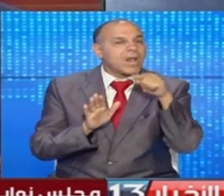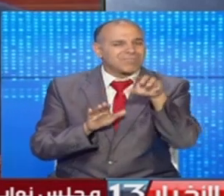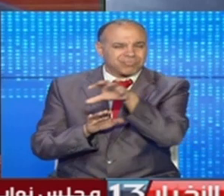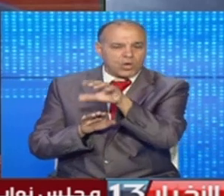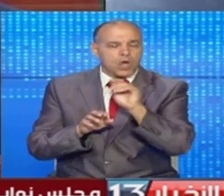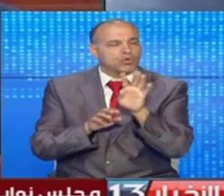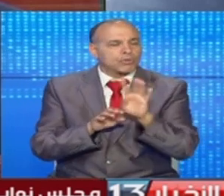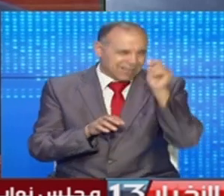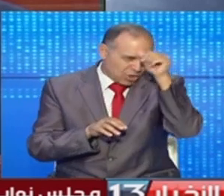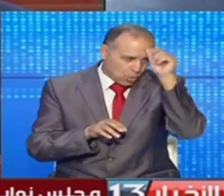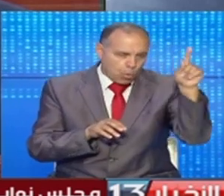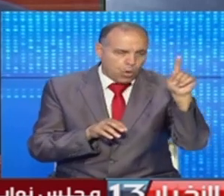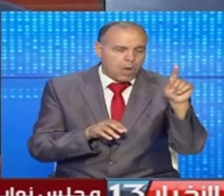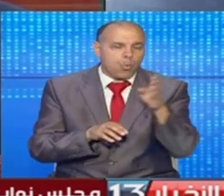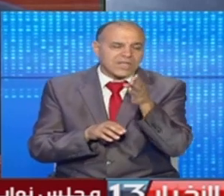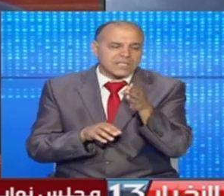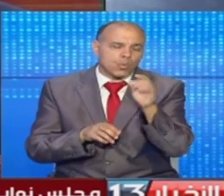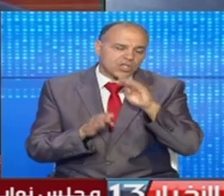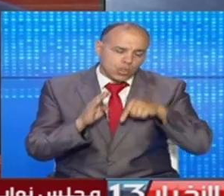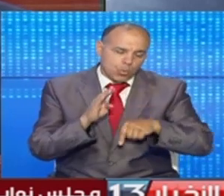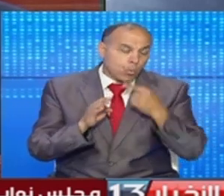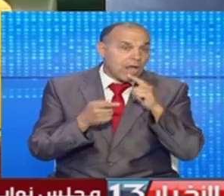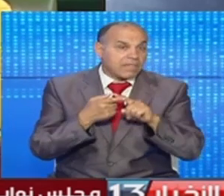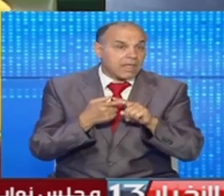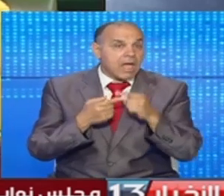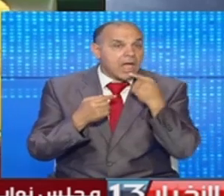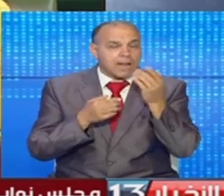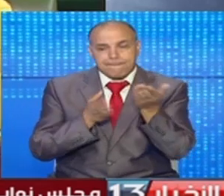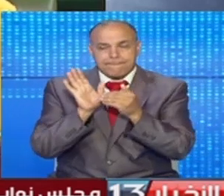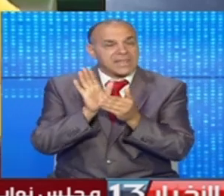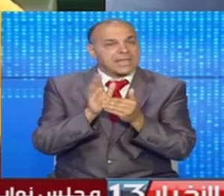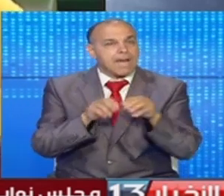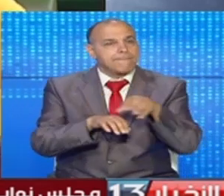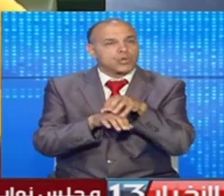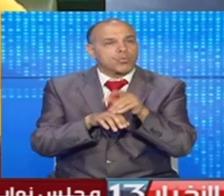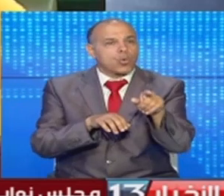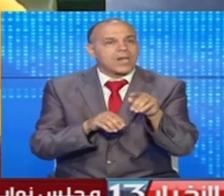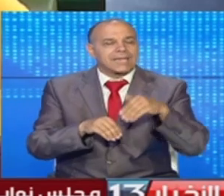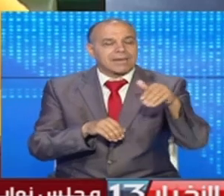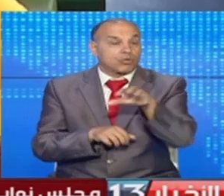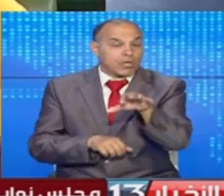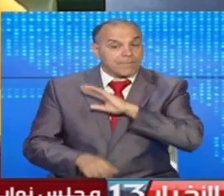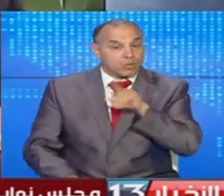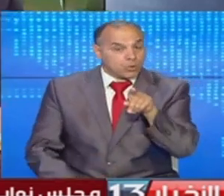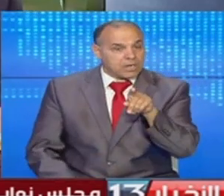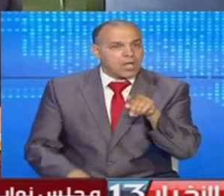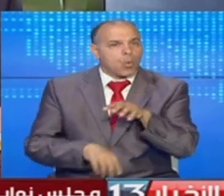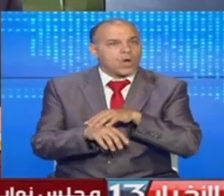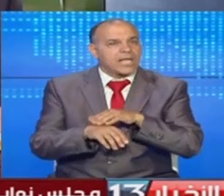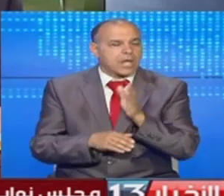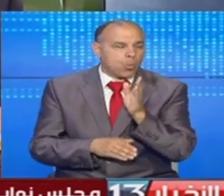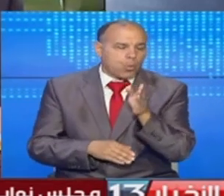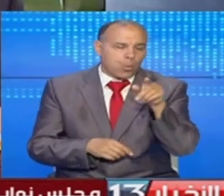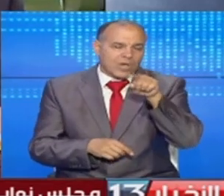تنمية الشمال الغربي والوسط الغربي والجنوب، وكذلك إلى ممثلين عن المندوبية العامة للتنمية الجهوية في ولايات